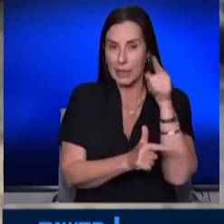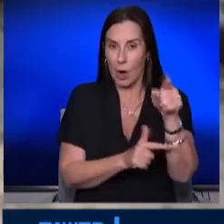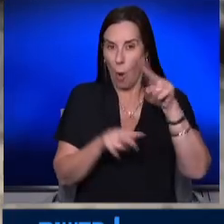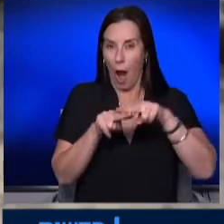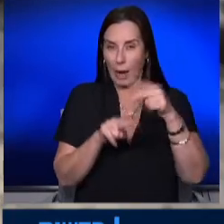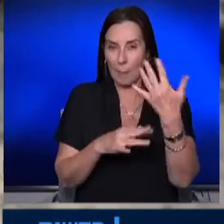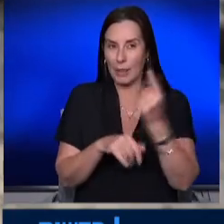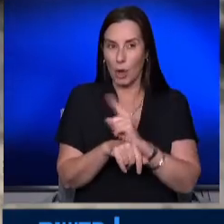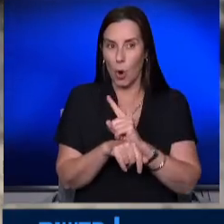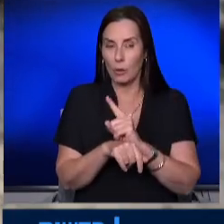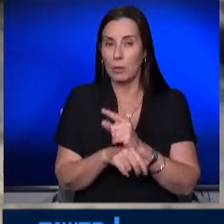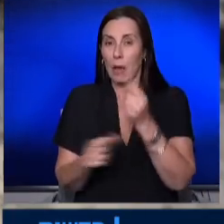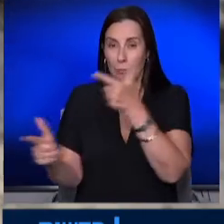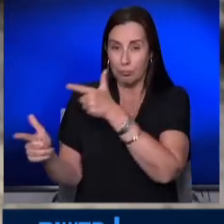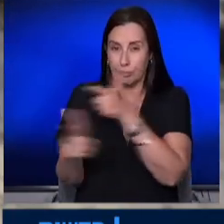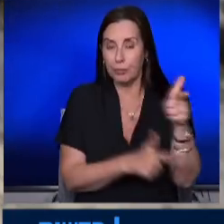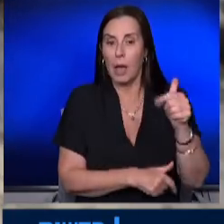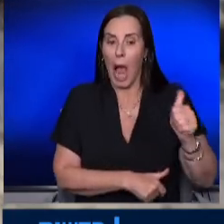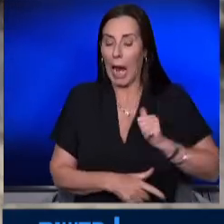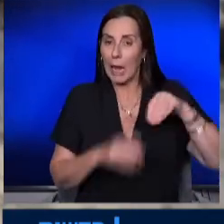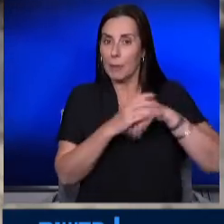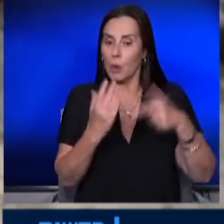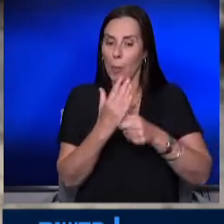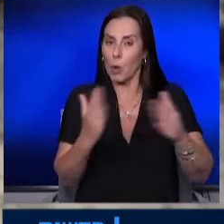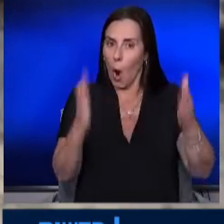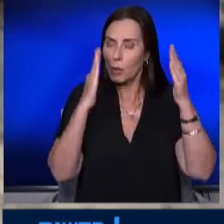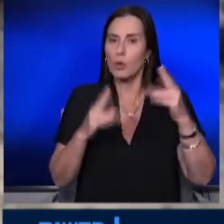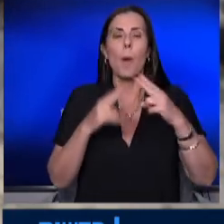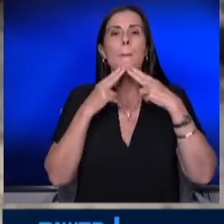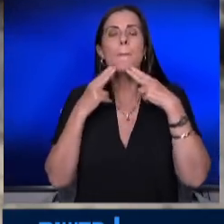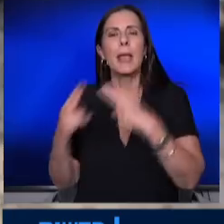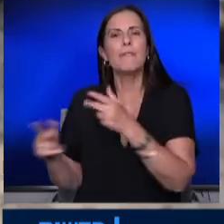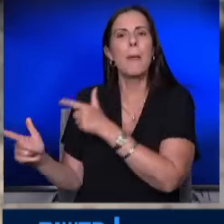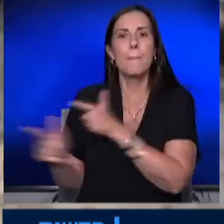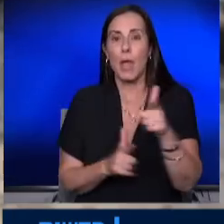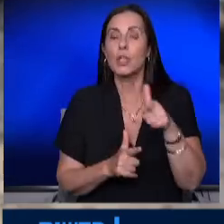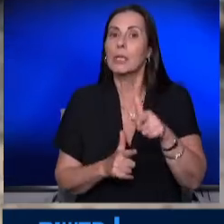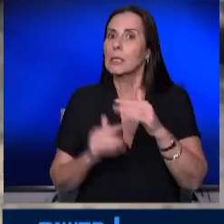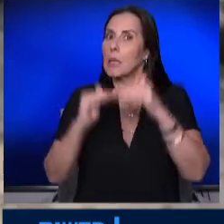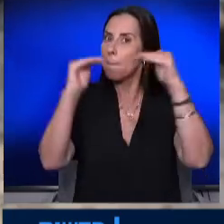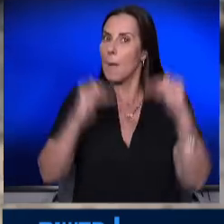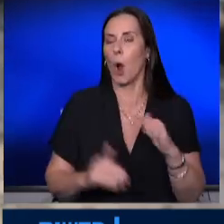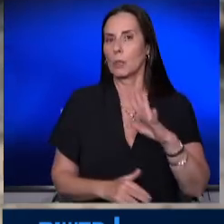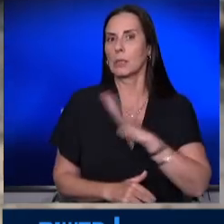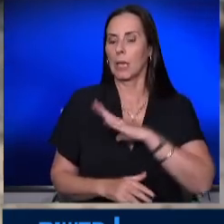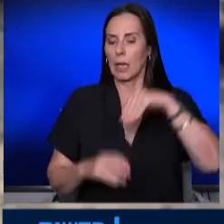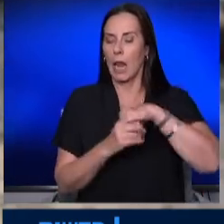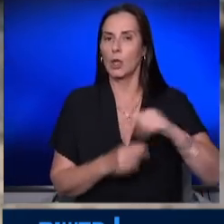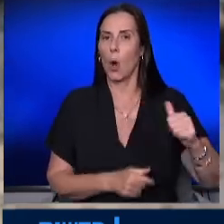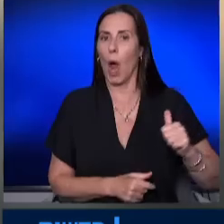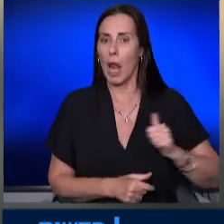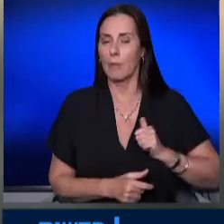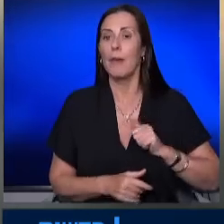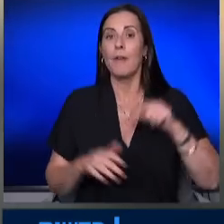כך. במהלך הפיגוע, הלוחמים שהיו באוטובוס הגיבו באש, דבר אשר צמצם את הסכנה ליושבי האוטובוס והבריח